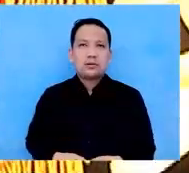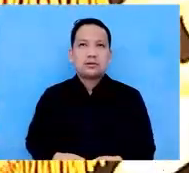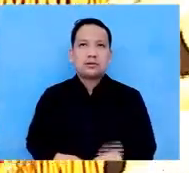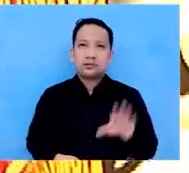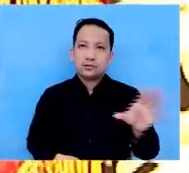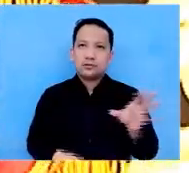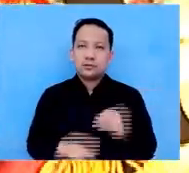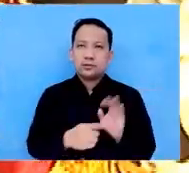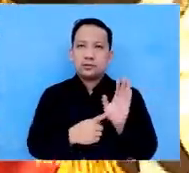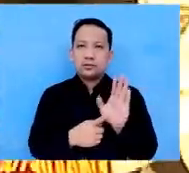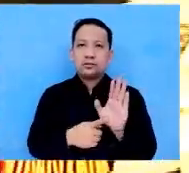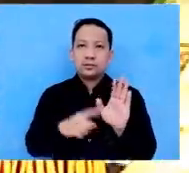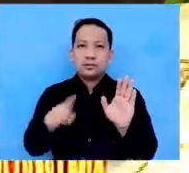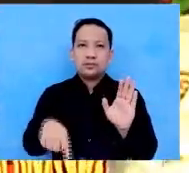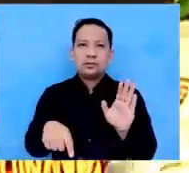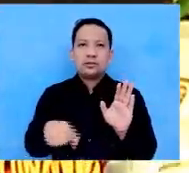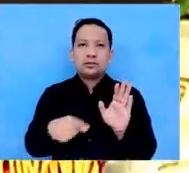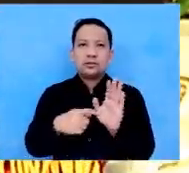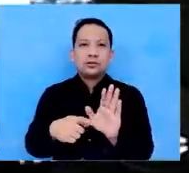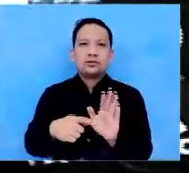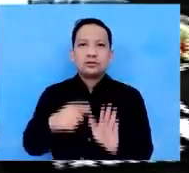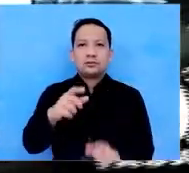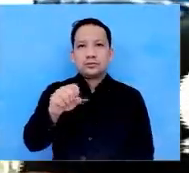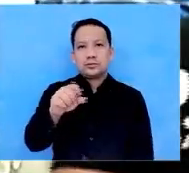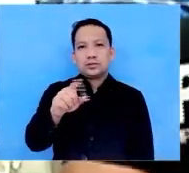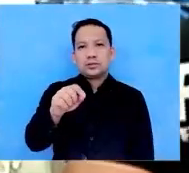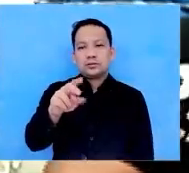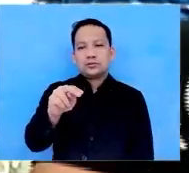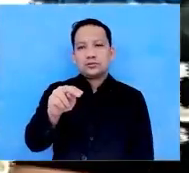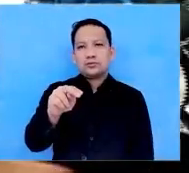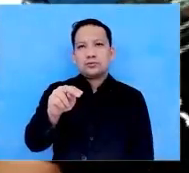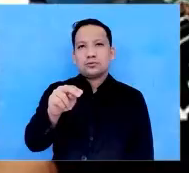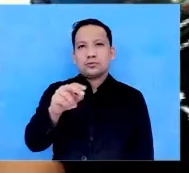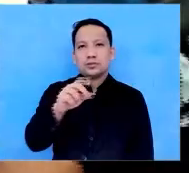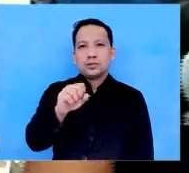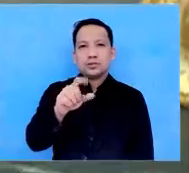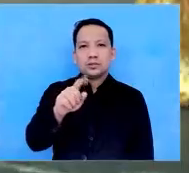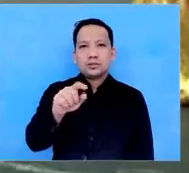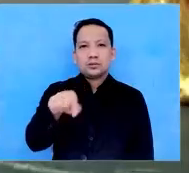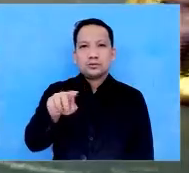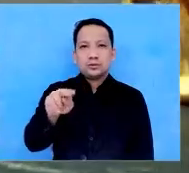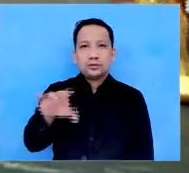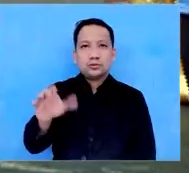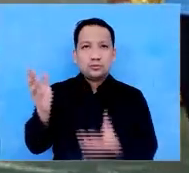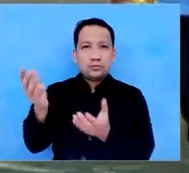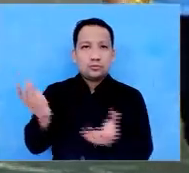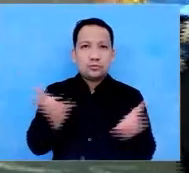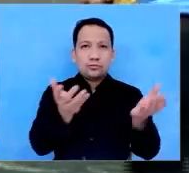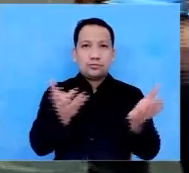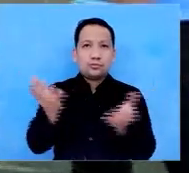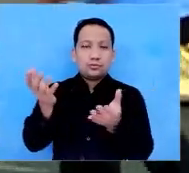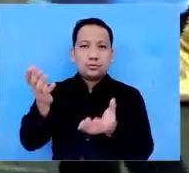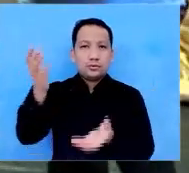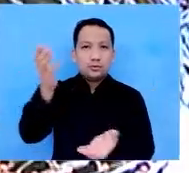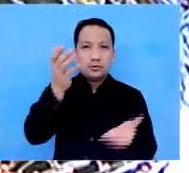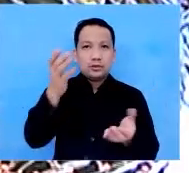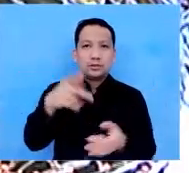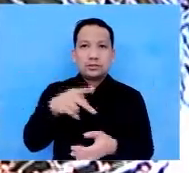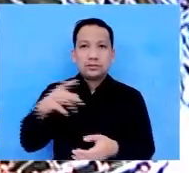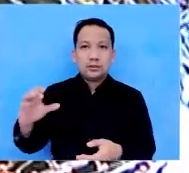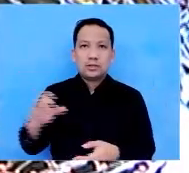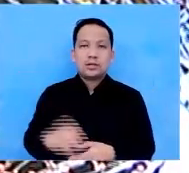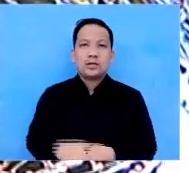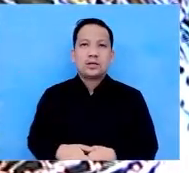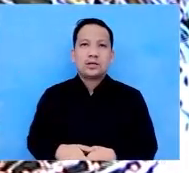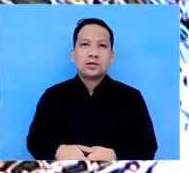mga itinampok ng mga imahe ng Santo Niño sa Fiesta del Santo Niño sa Cuneta Astrodome sa Pasay.